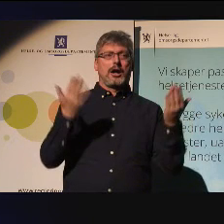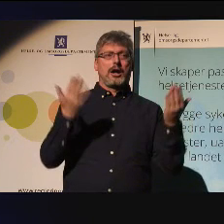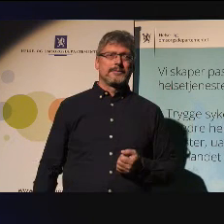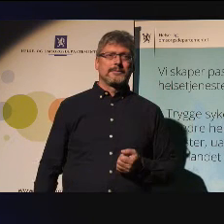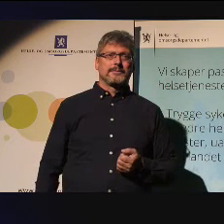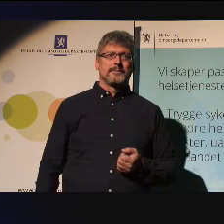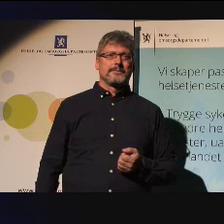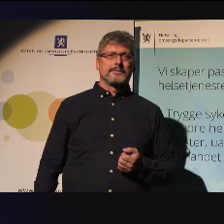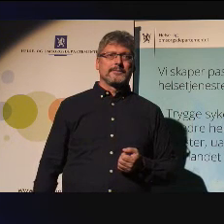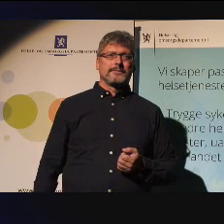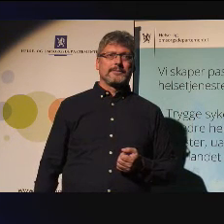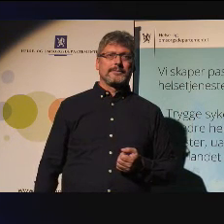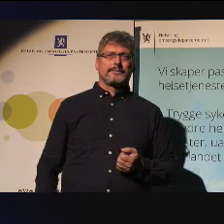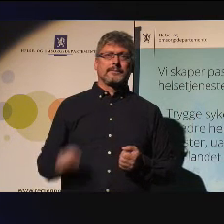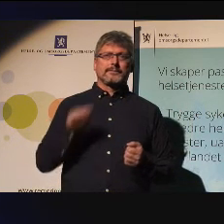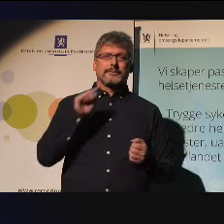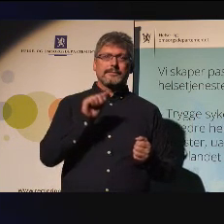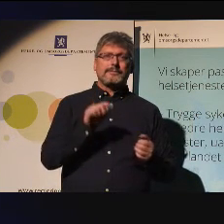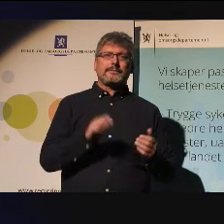Det beste jo